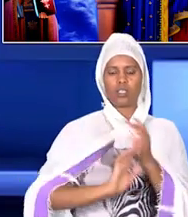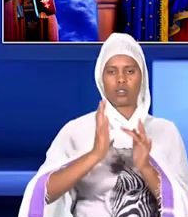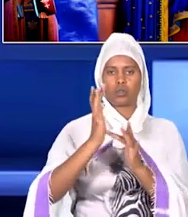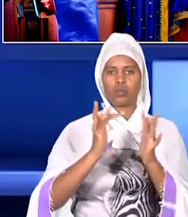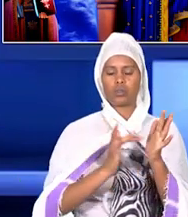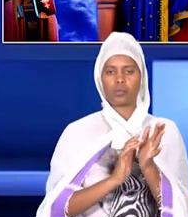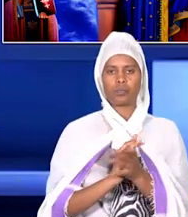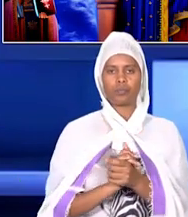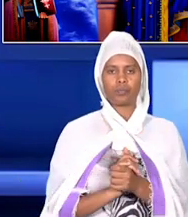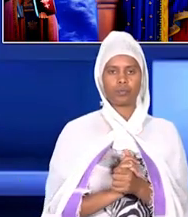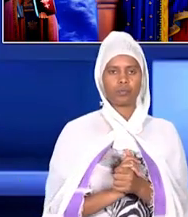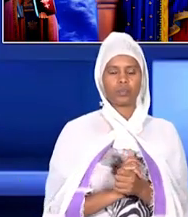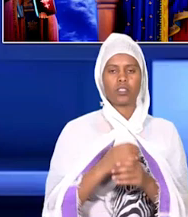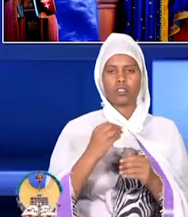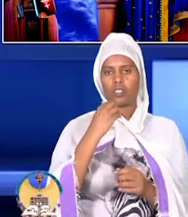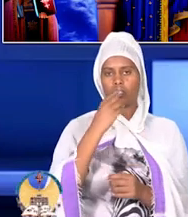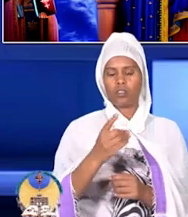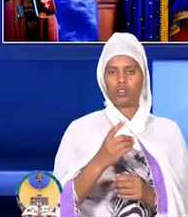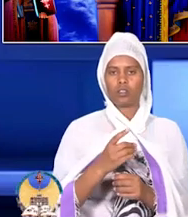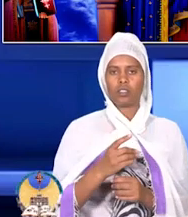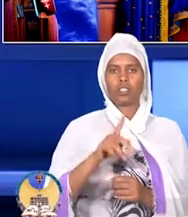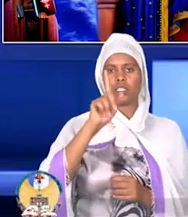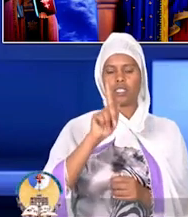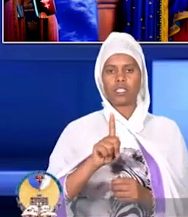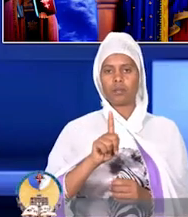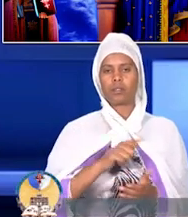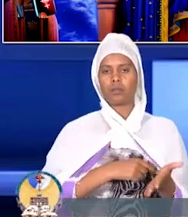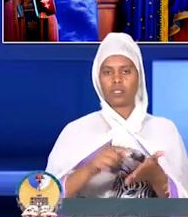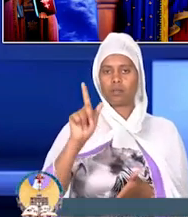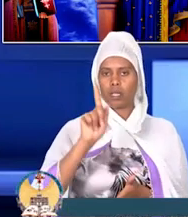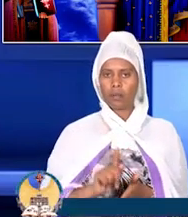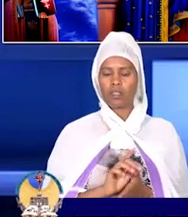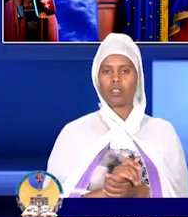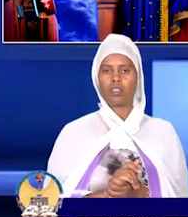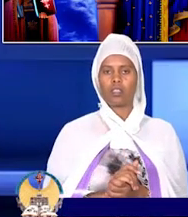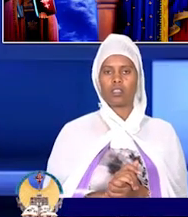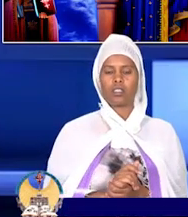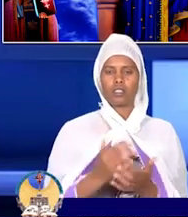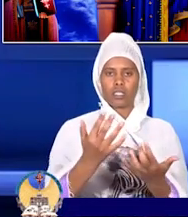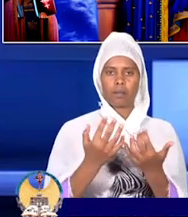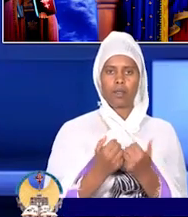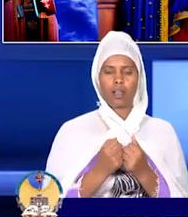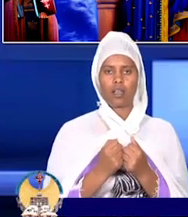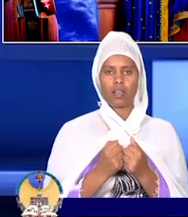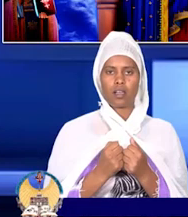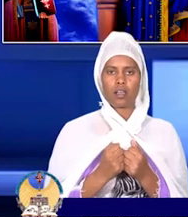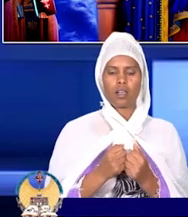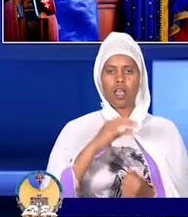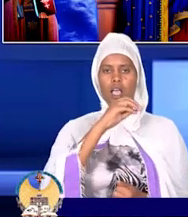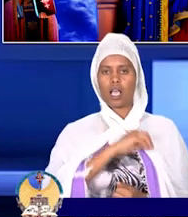ጓይታናን አምላኽናን መድሐናን ኢየሱስ ክርስቶስ እንታይሉ ነነቢ ብስም ነቢ